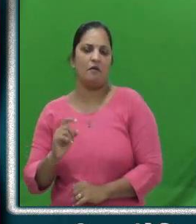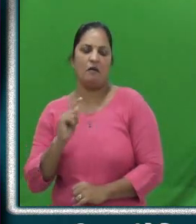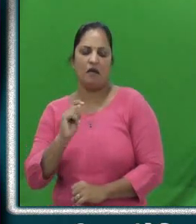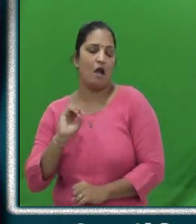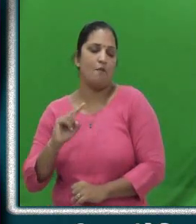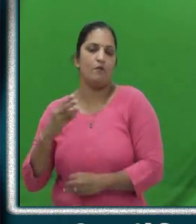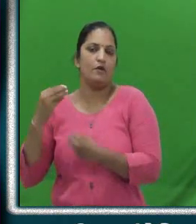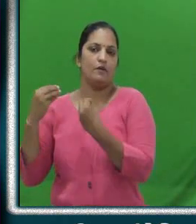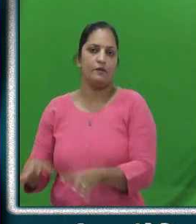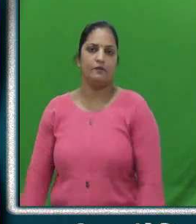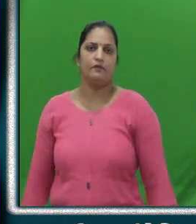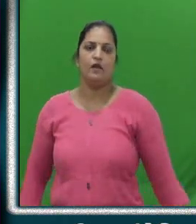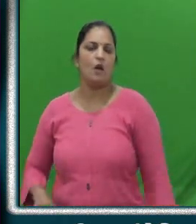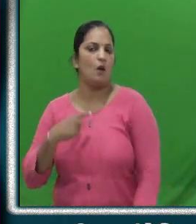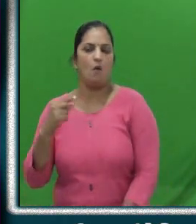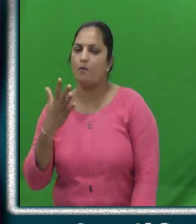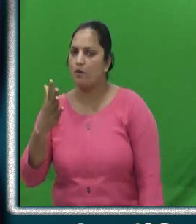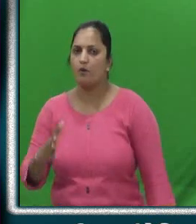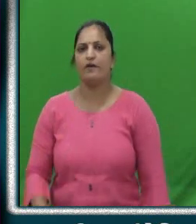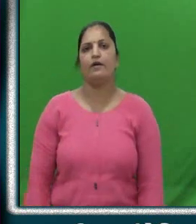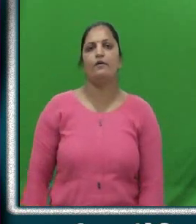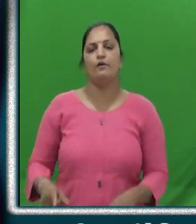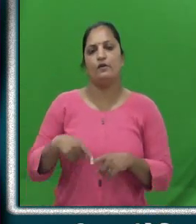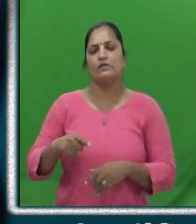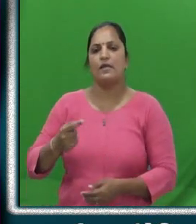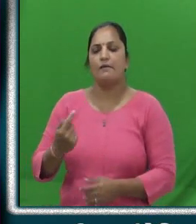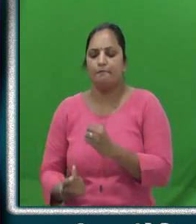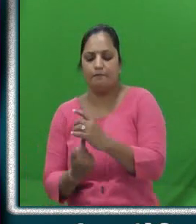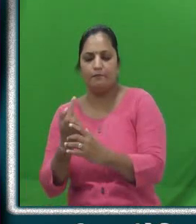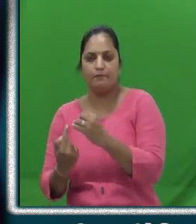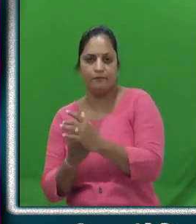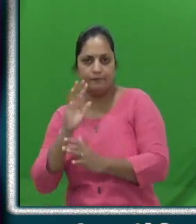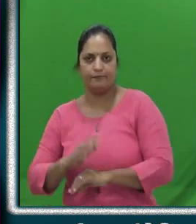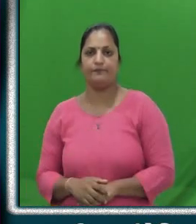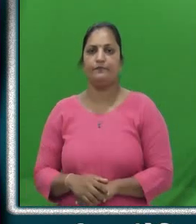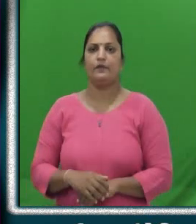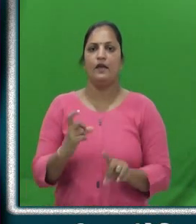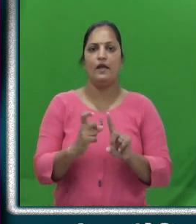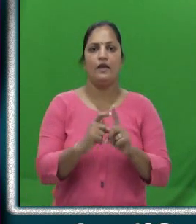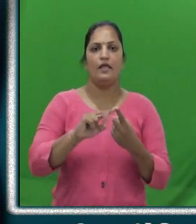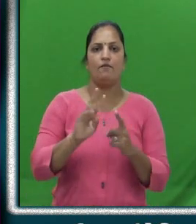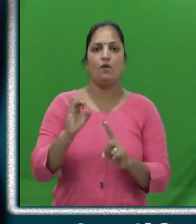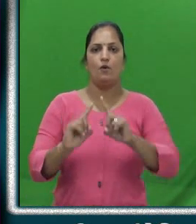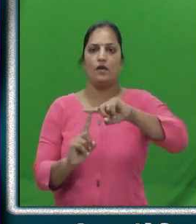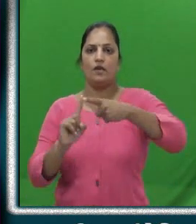यूजलेस प्लांट एटले नकामो छोड़ जेनो कोई उपयोग न होय एवा छोड़ ने कहवाय